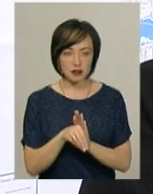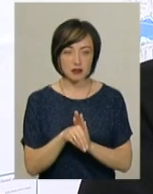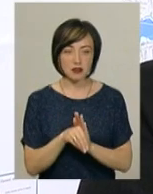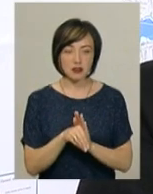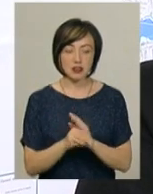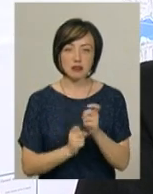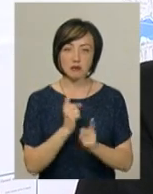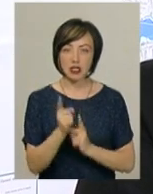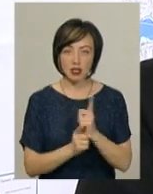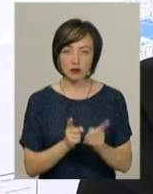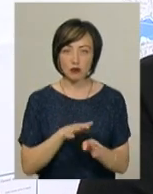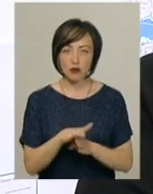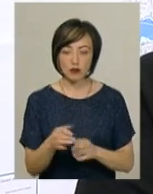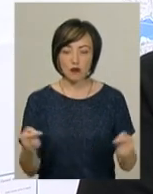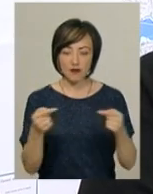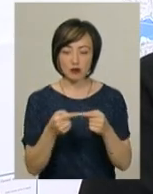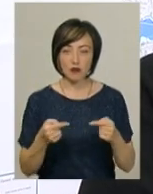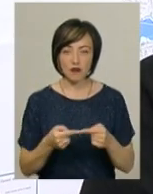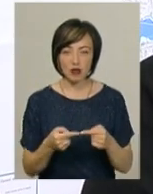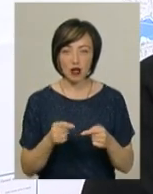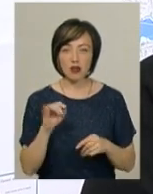значить, змінити, щоб повністю відповідала